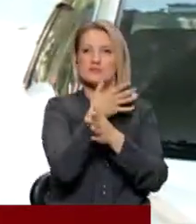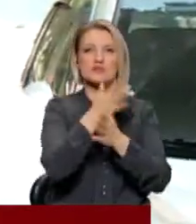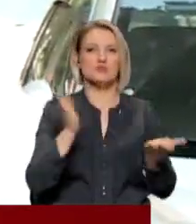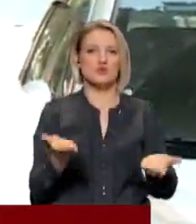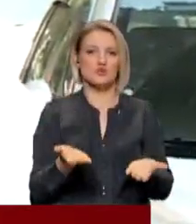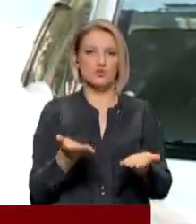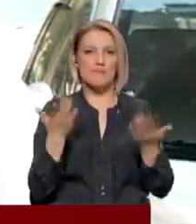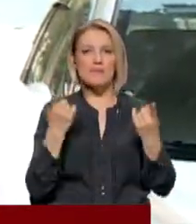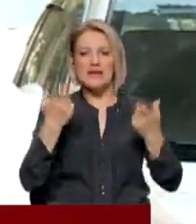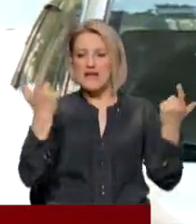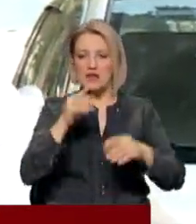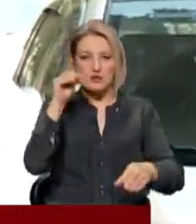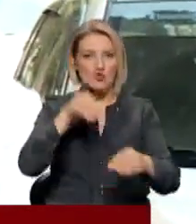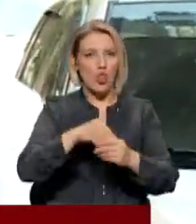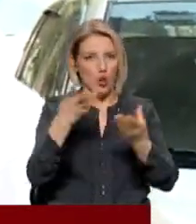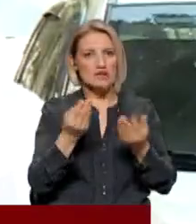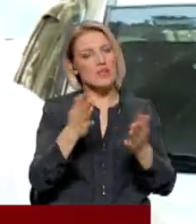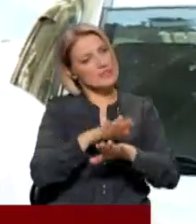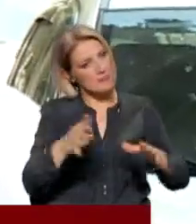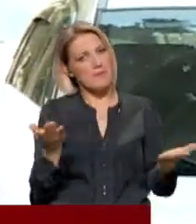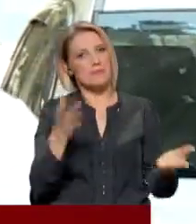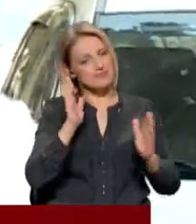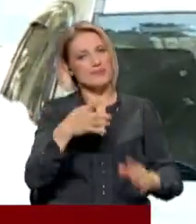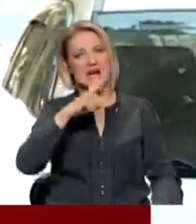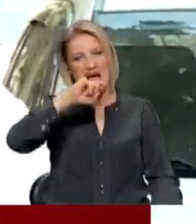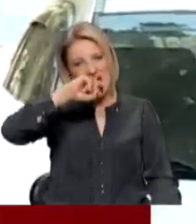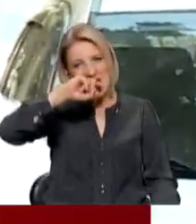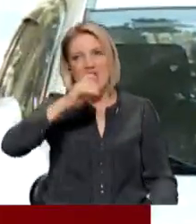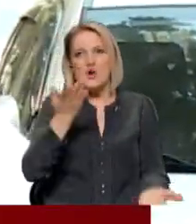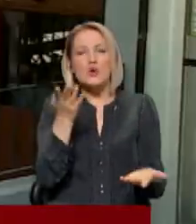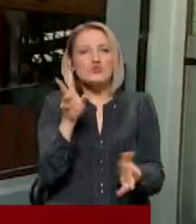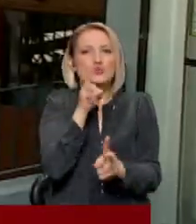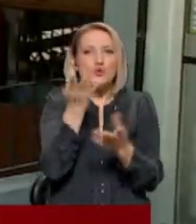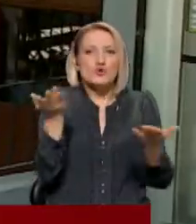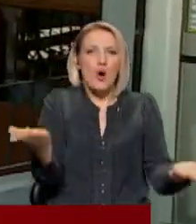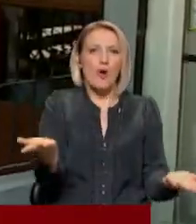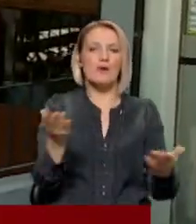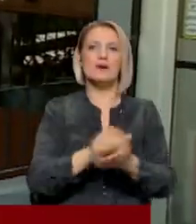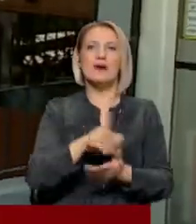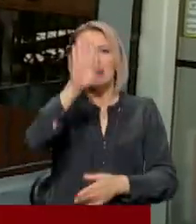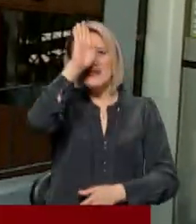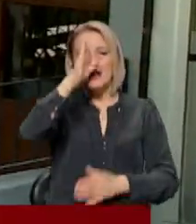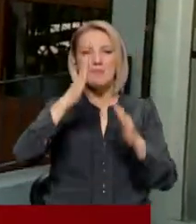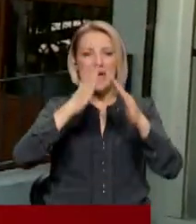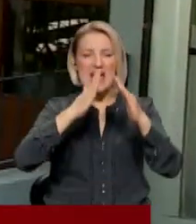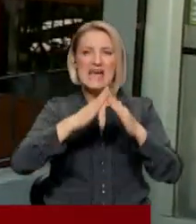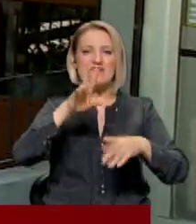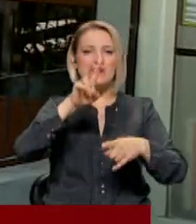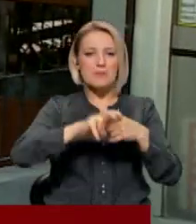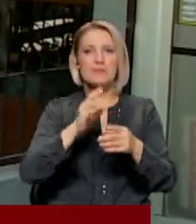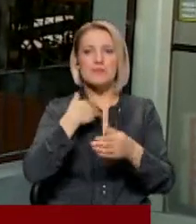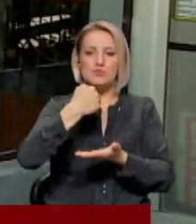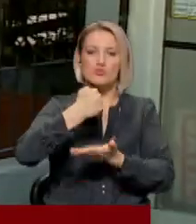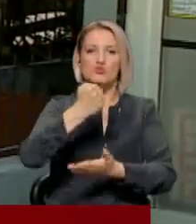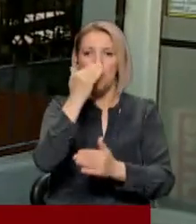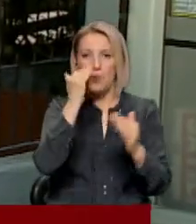ki. Hani bir yerde son bulsa tamam deriz, oraya kadar dişimiz sıkalım. Yok, sonu yok yani. İstanbul'da başımızı sokacak bütçemize uygun